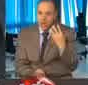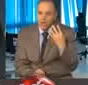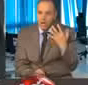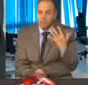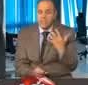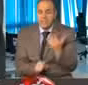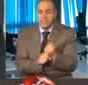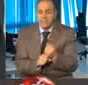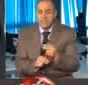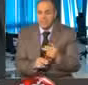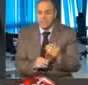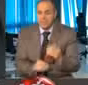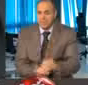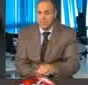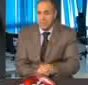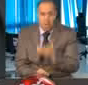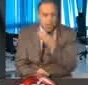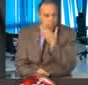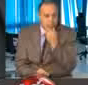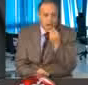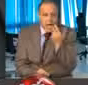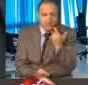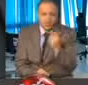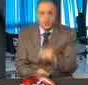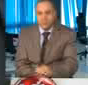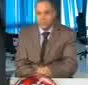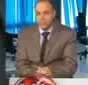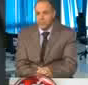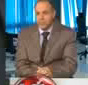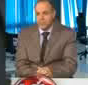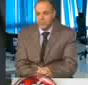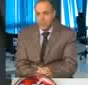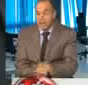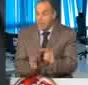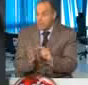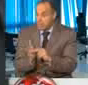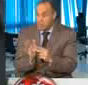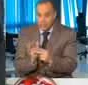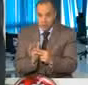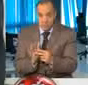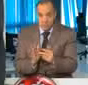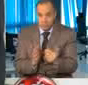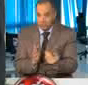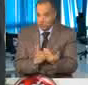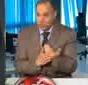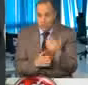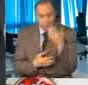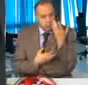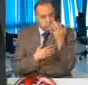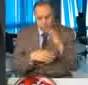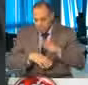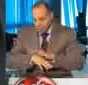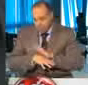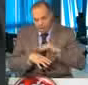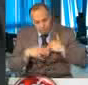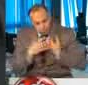4 أو 5 سنين، عجبتني على خاطرك بالتقنية هذه نجمت نعبر على المشاعر